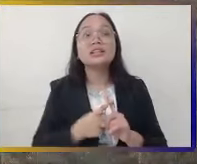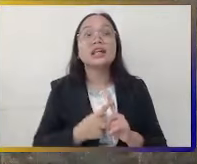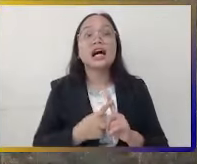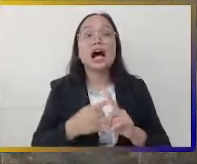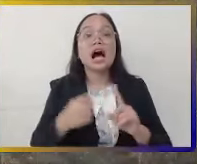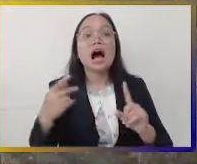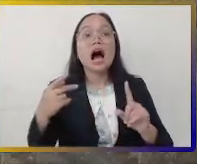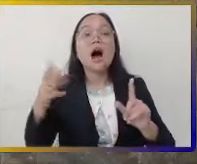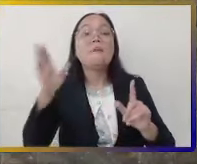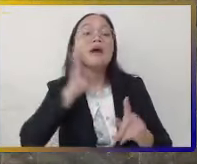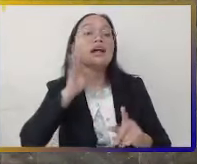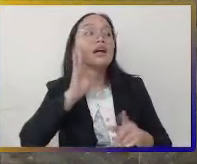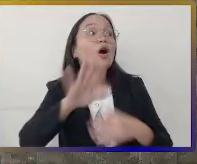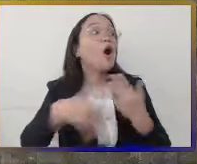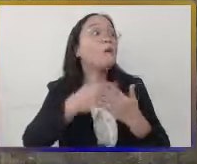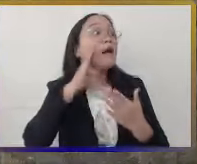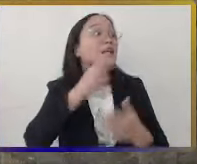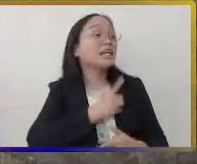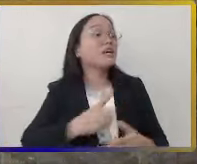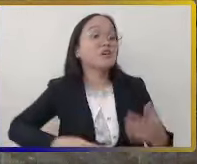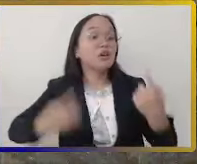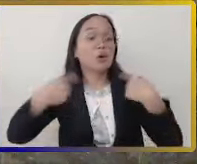sa gera against the Philistines.